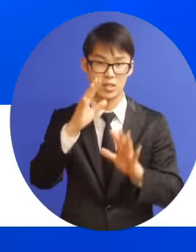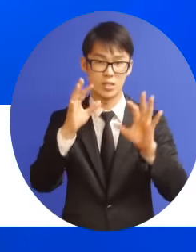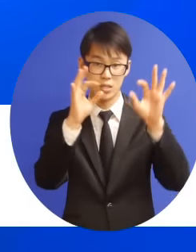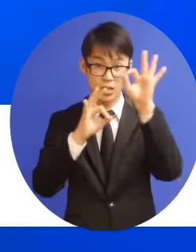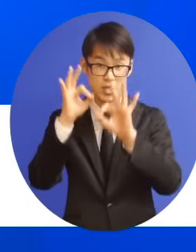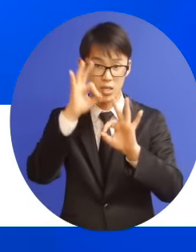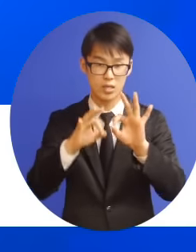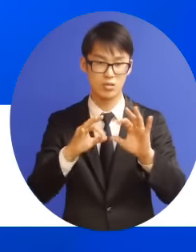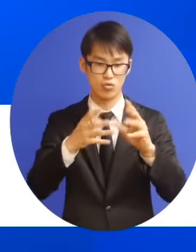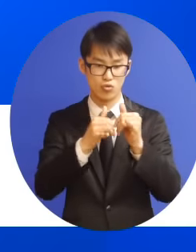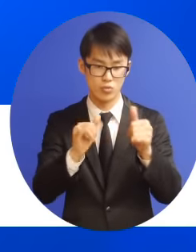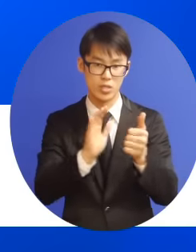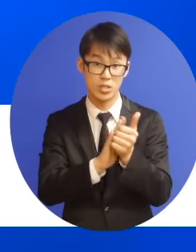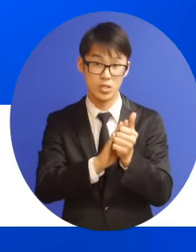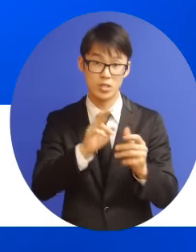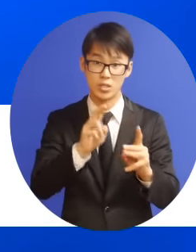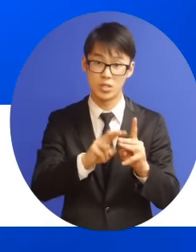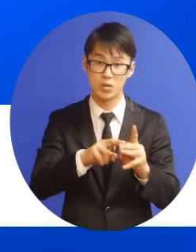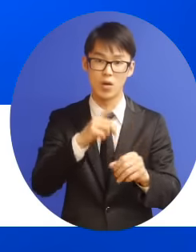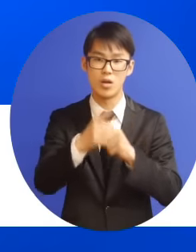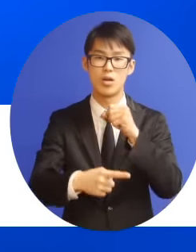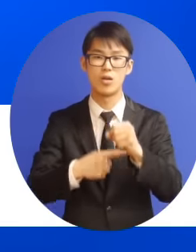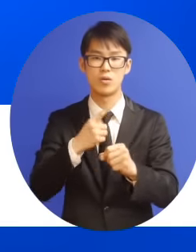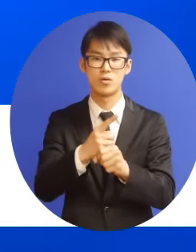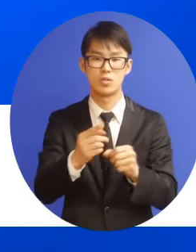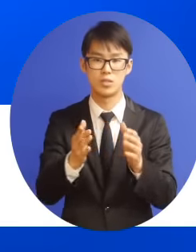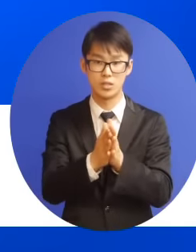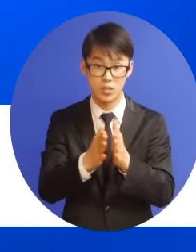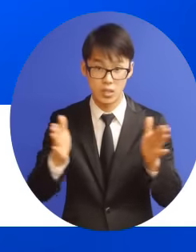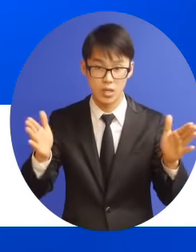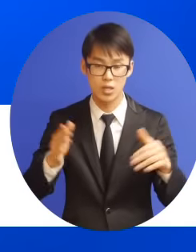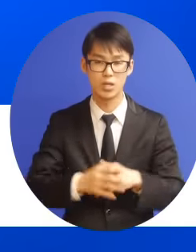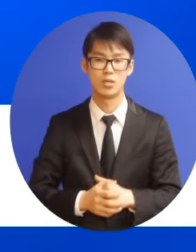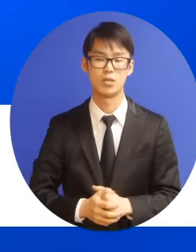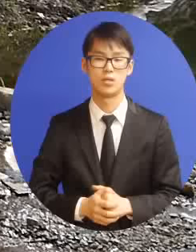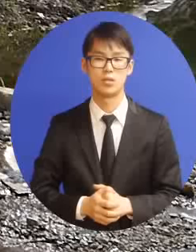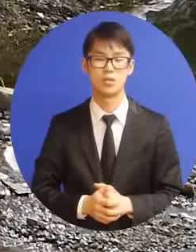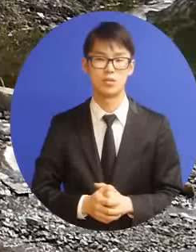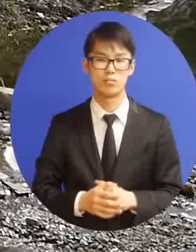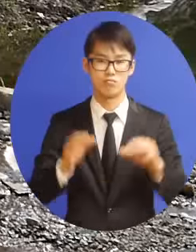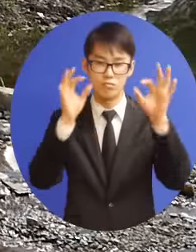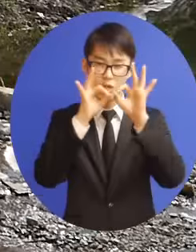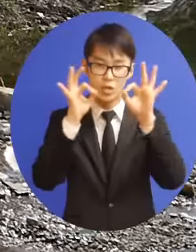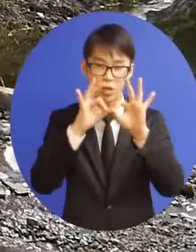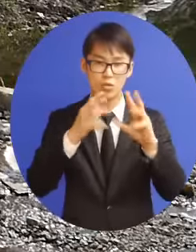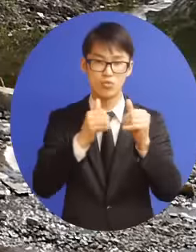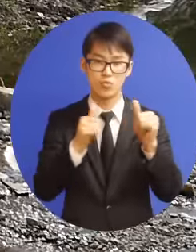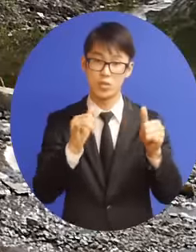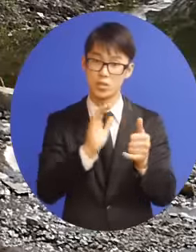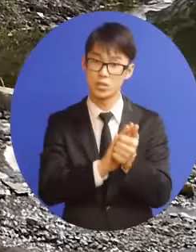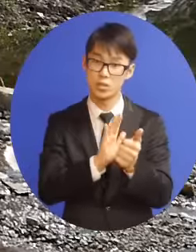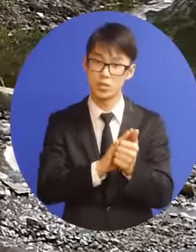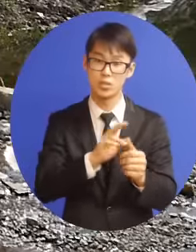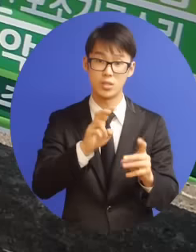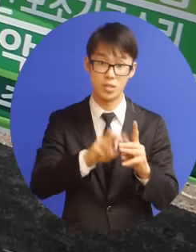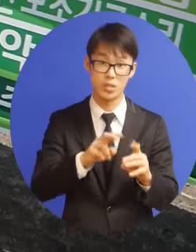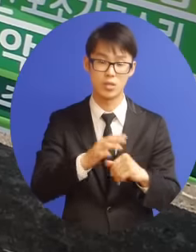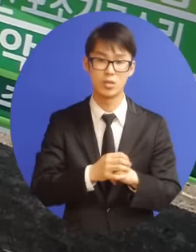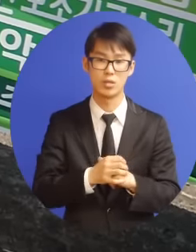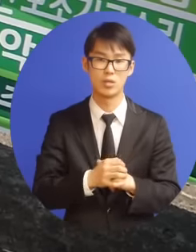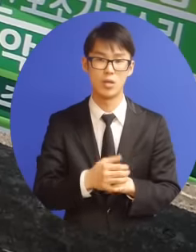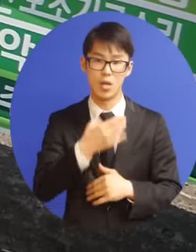찾아가는 주민지원서비스센터가 1년간의 대장정에 돌입했습니다. 찾아가는